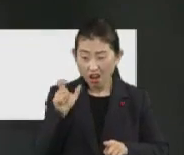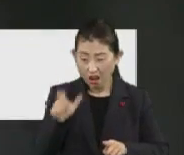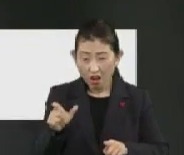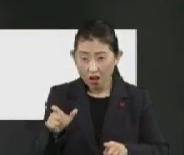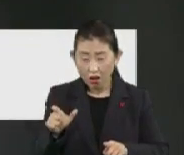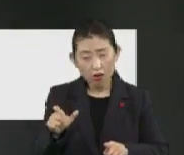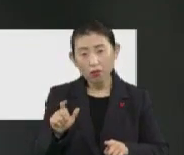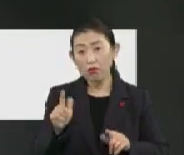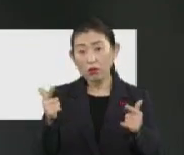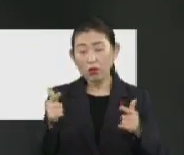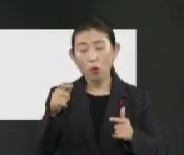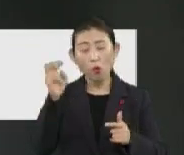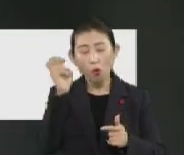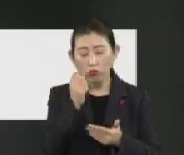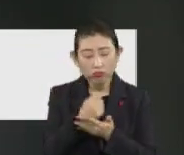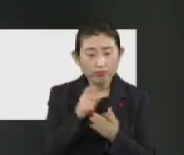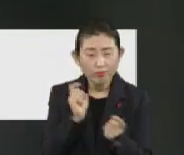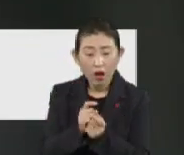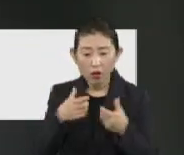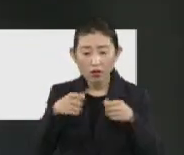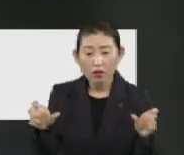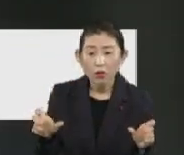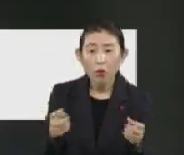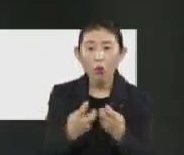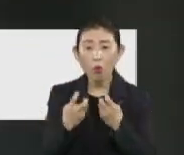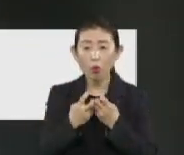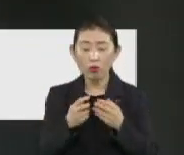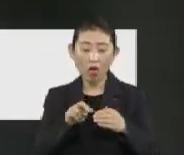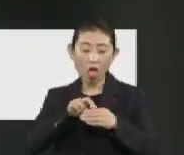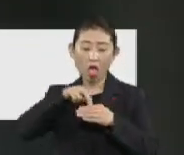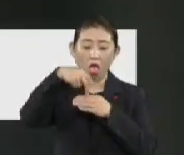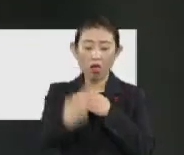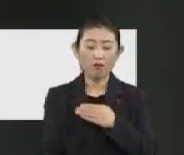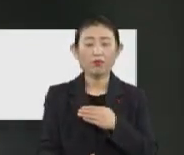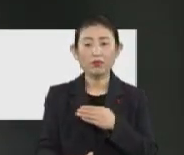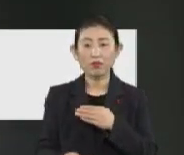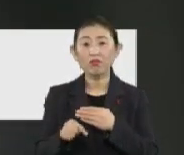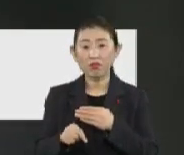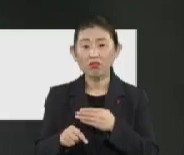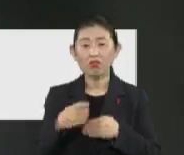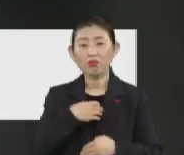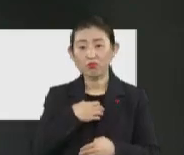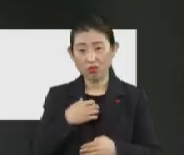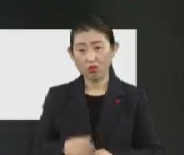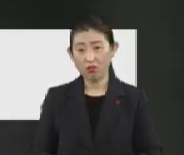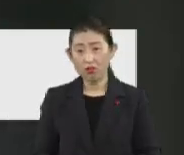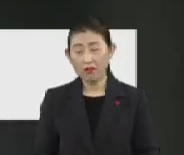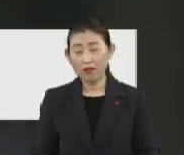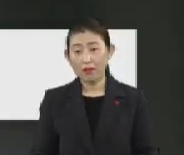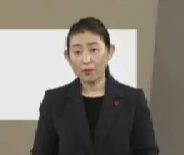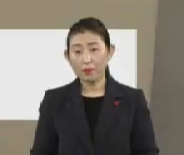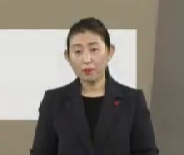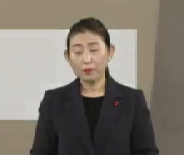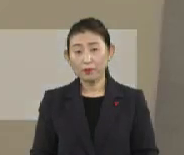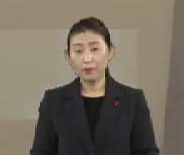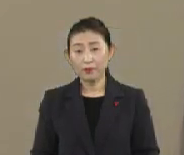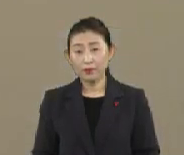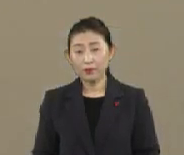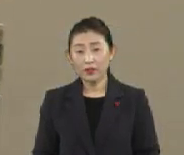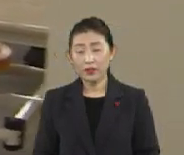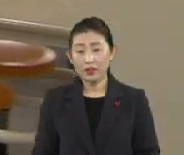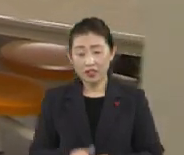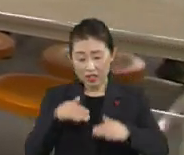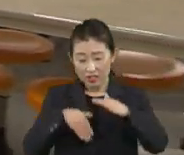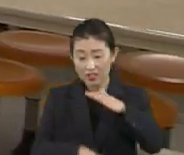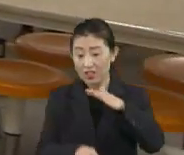하지만 만약에 깨질 경우에 바로 밑으로 떨어지게 되는데 이 부분에 대해서 기존